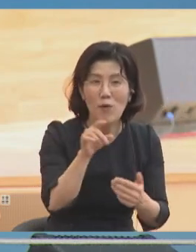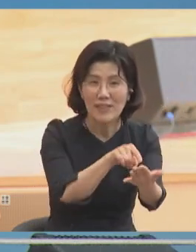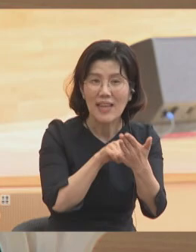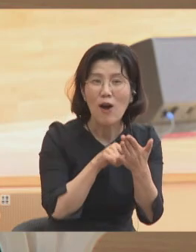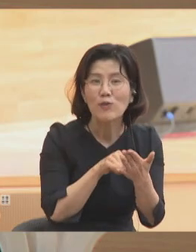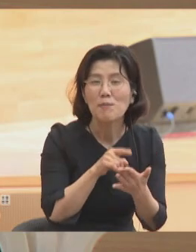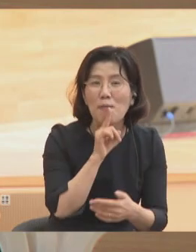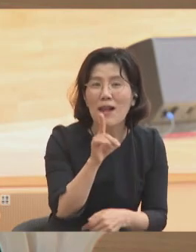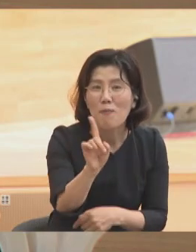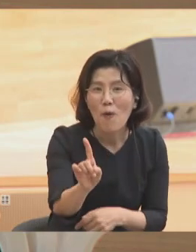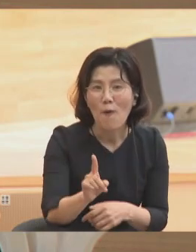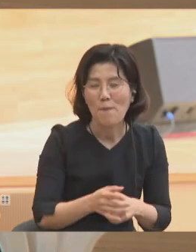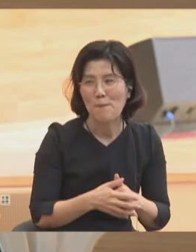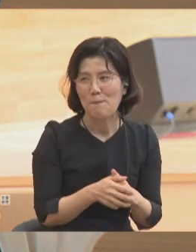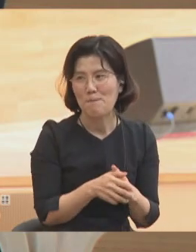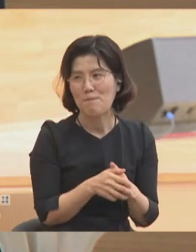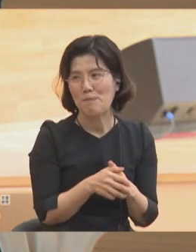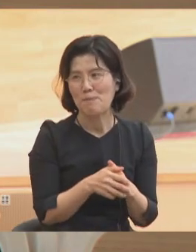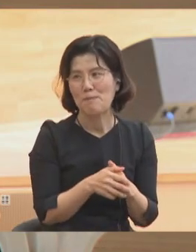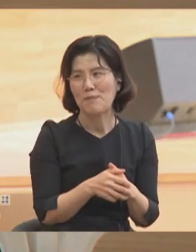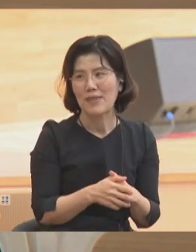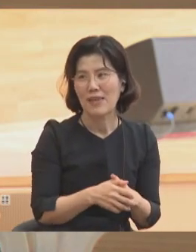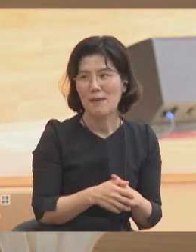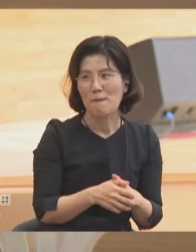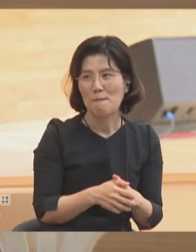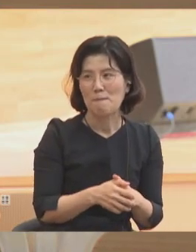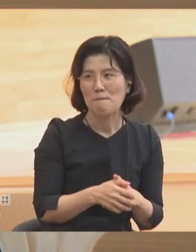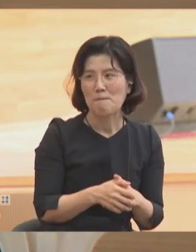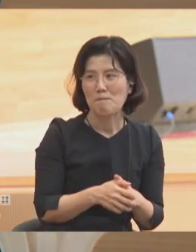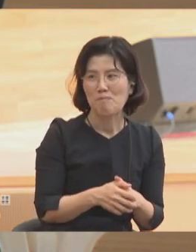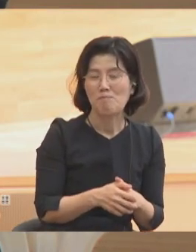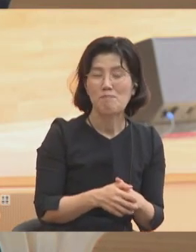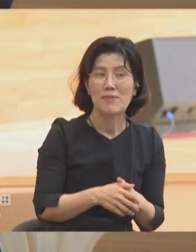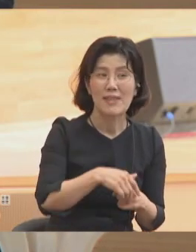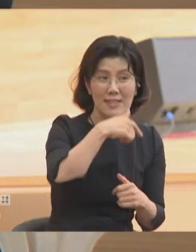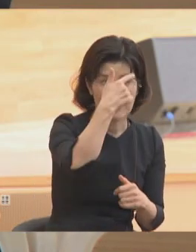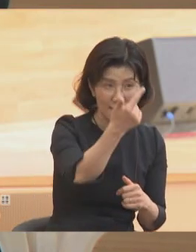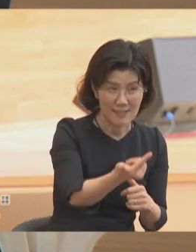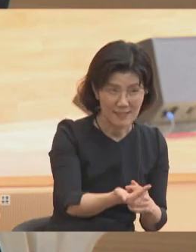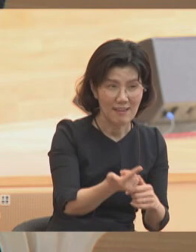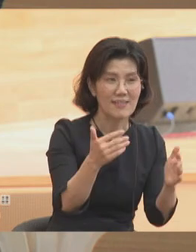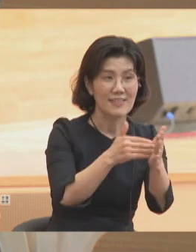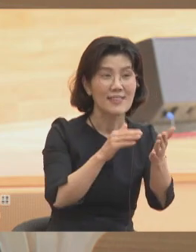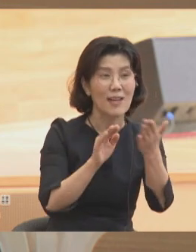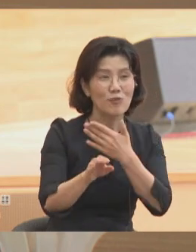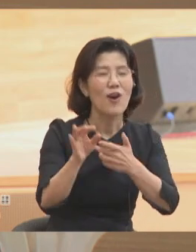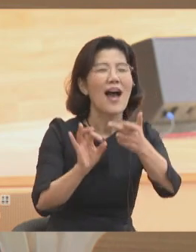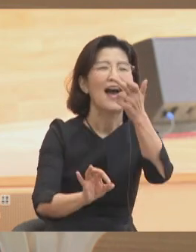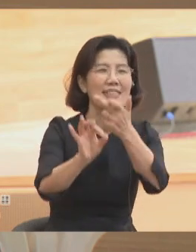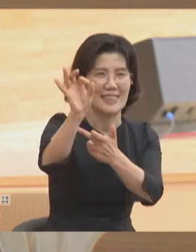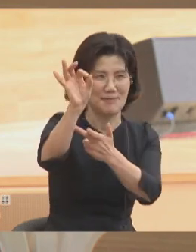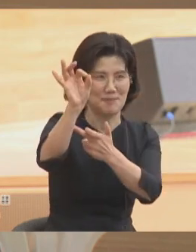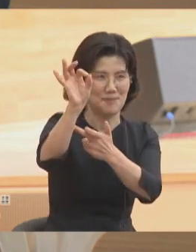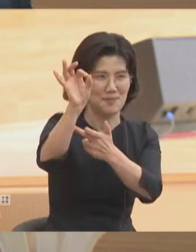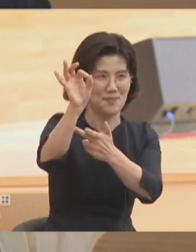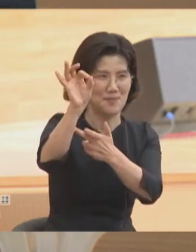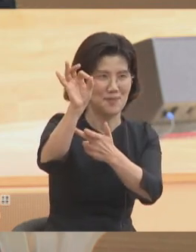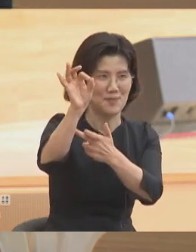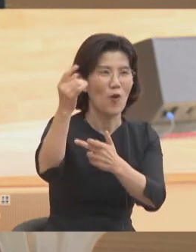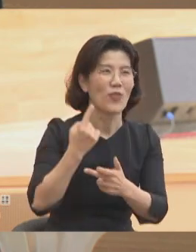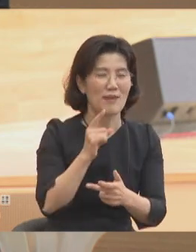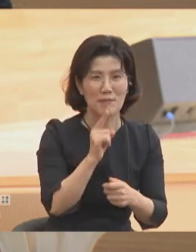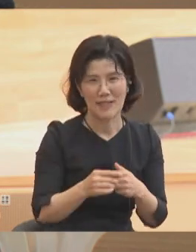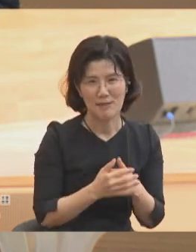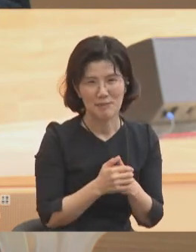표현이 있는데 이런 표현입니다 저녁이 되고 아침이 되니이는 몇째 날이니라 여러분